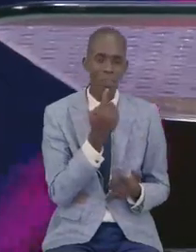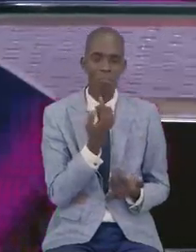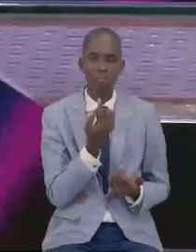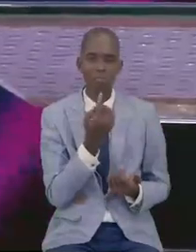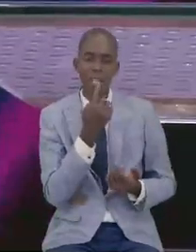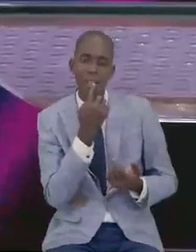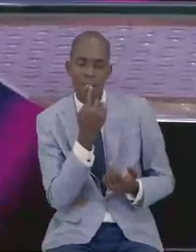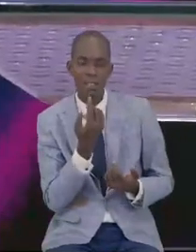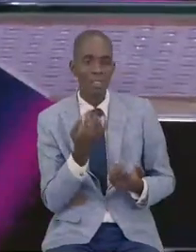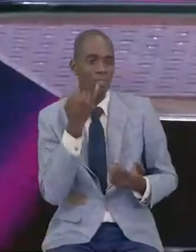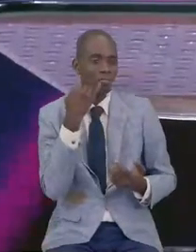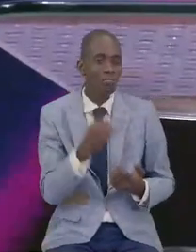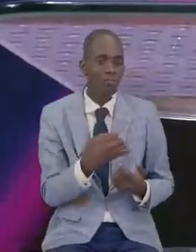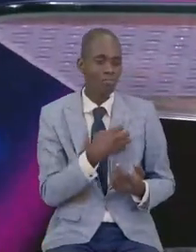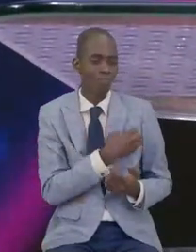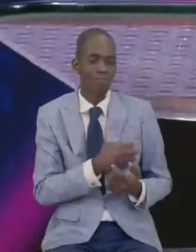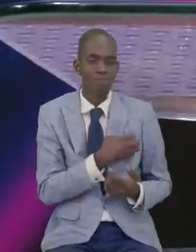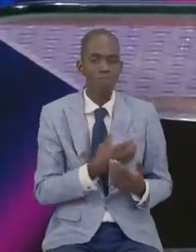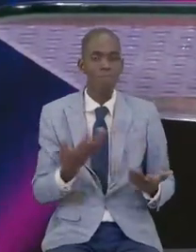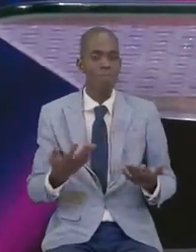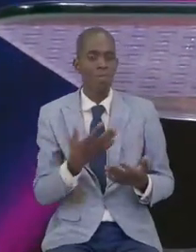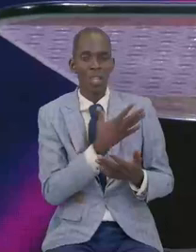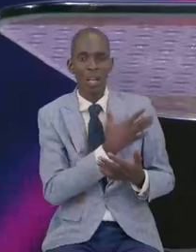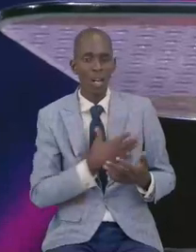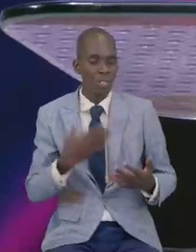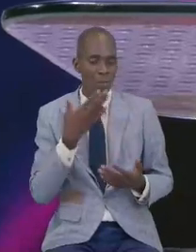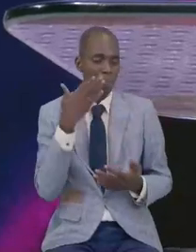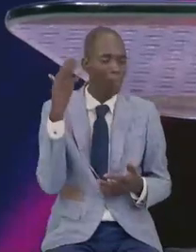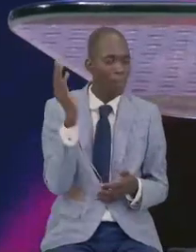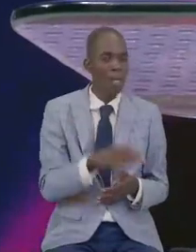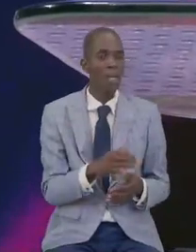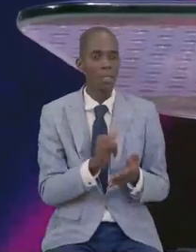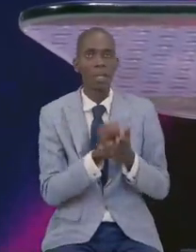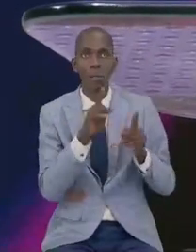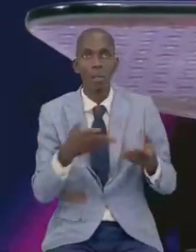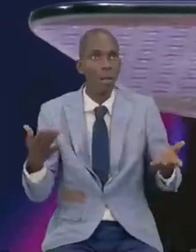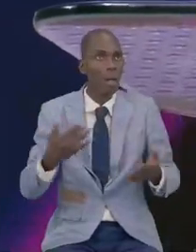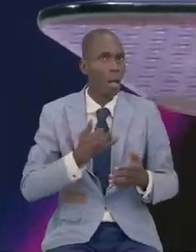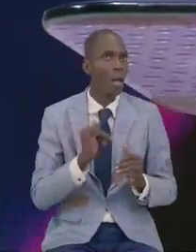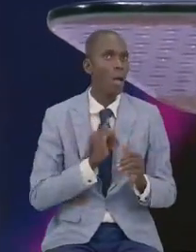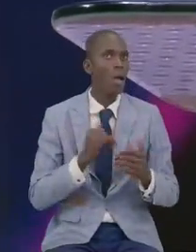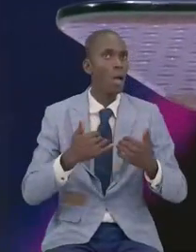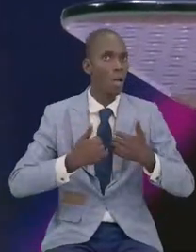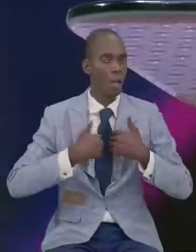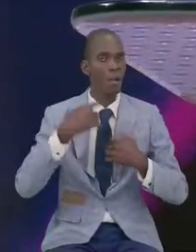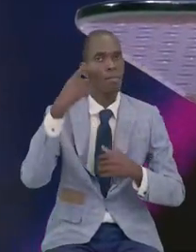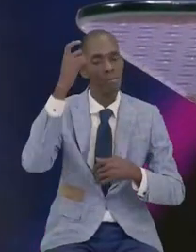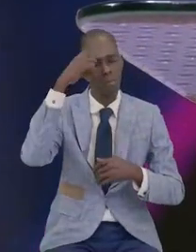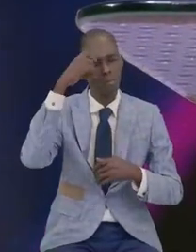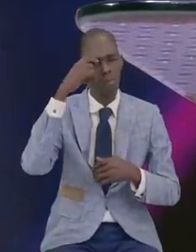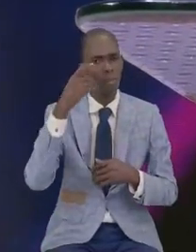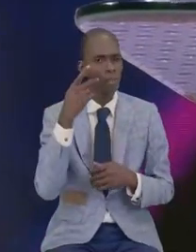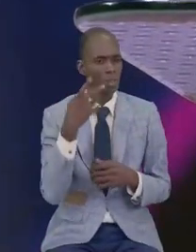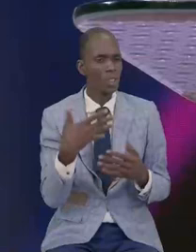dit qu'il a la sagesse. C'est la sagesse du monde. On lit ça dans les journaux. La sagesse qui